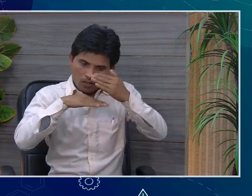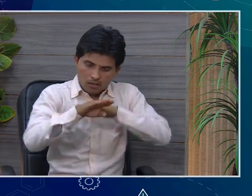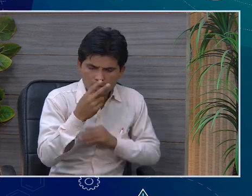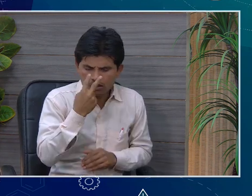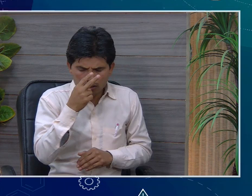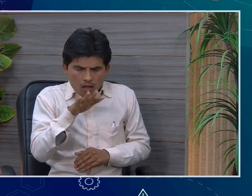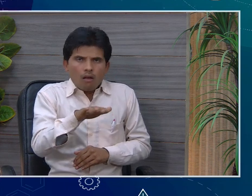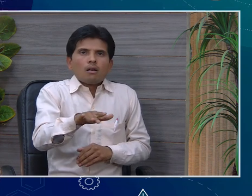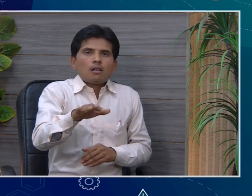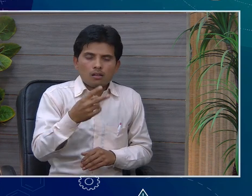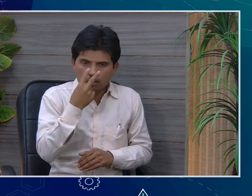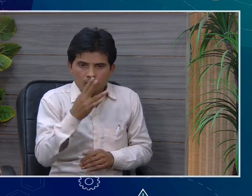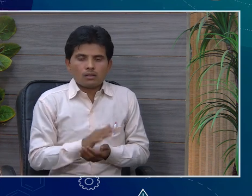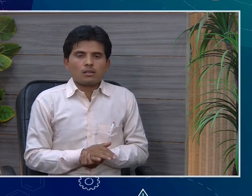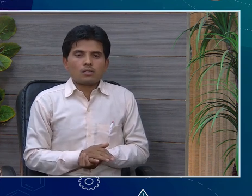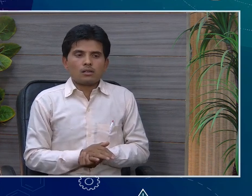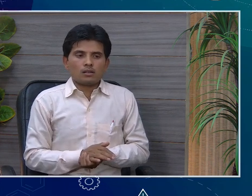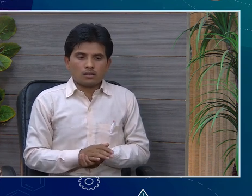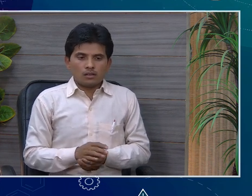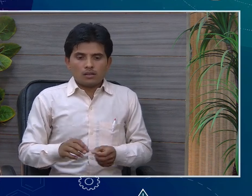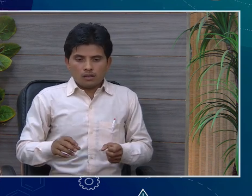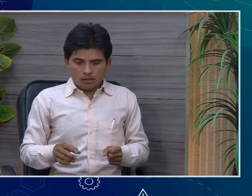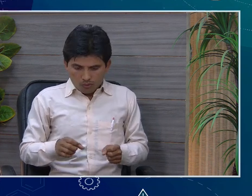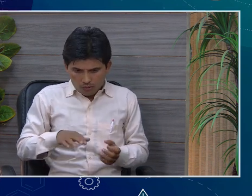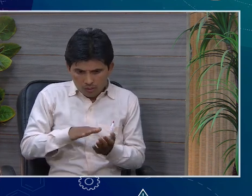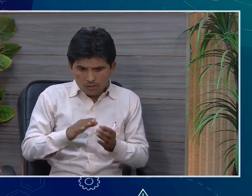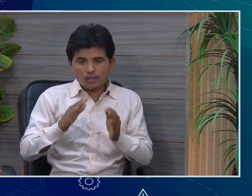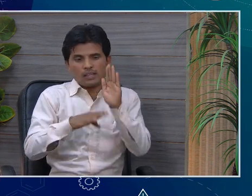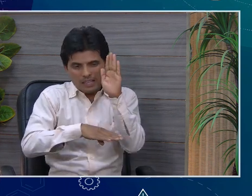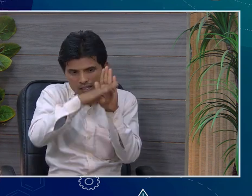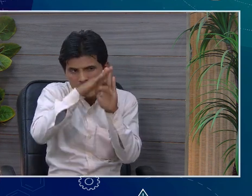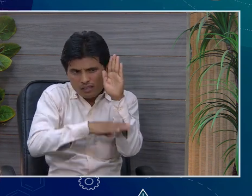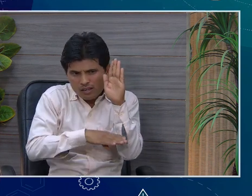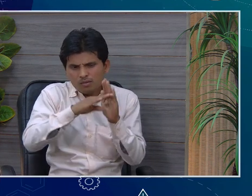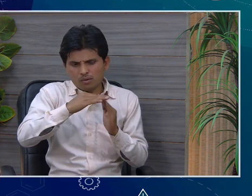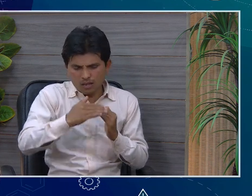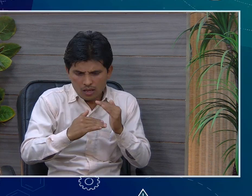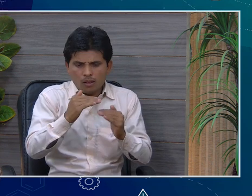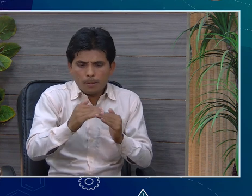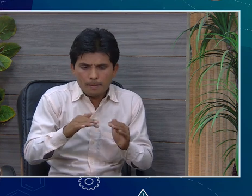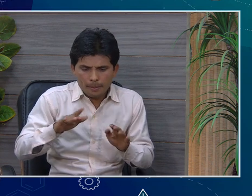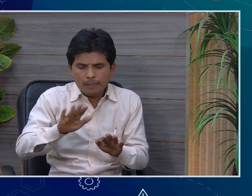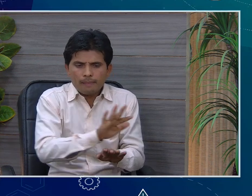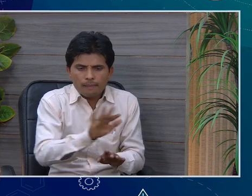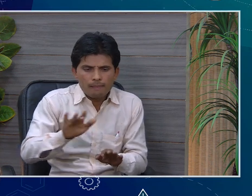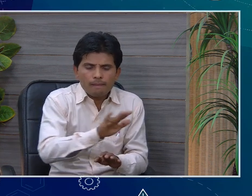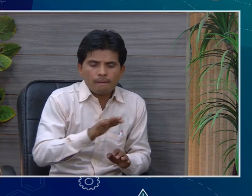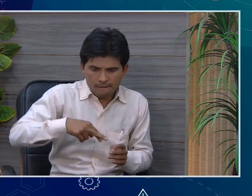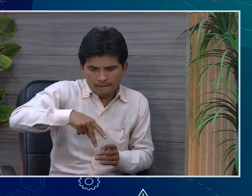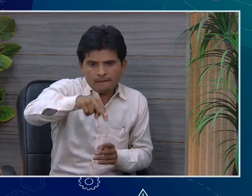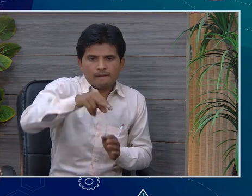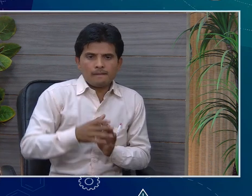देख नहीं सकता है तो उसको टेक्स्ट फाइल पाथ भी हो निवास पर ऐसे निशान और टाइप क्योंकि बचकर आपसे जा सकता है